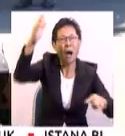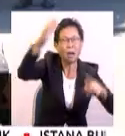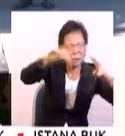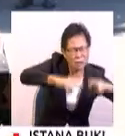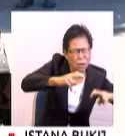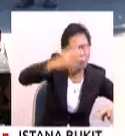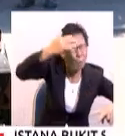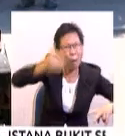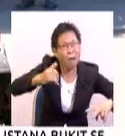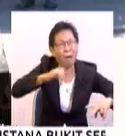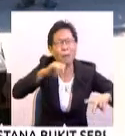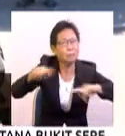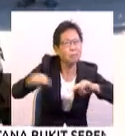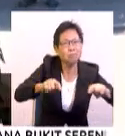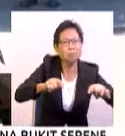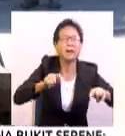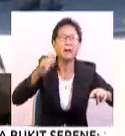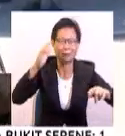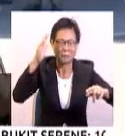disiasat.